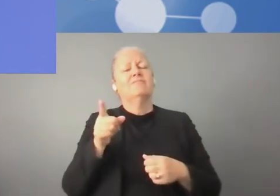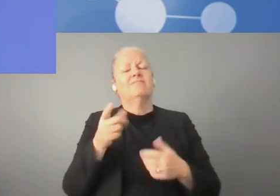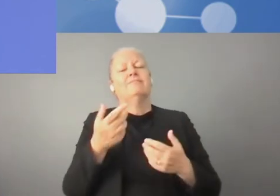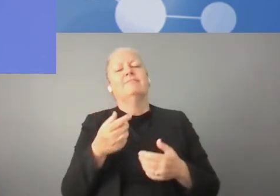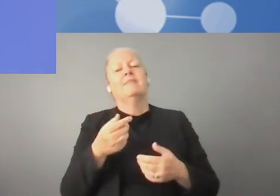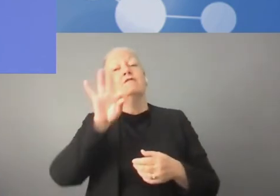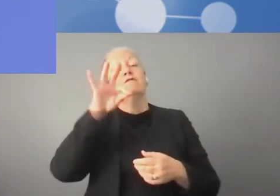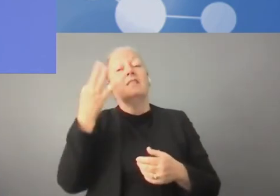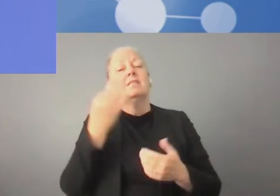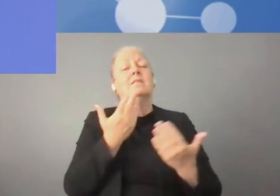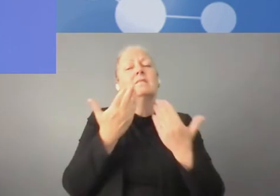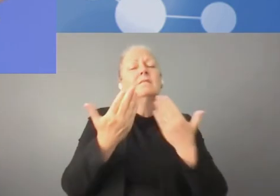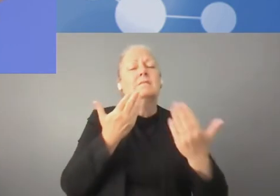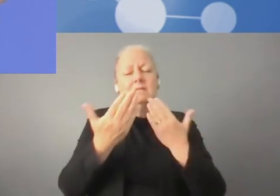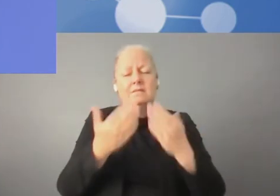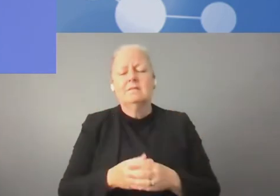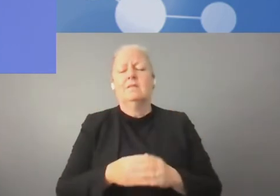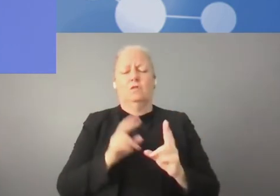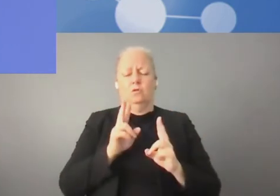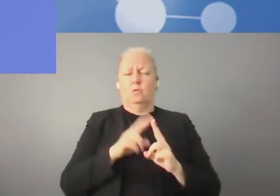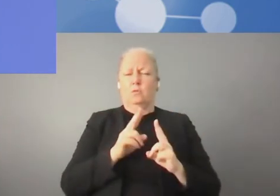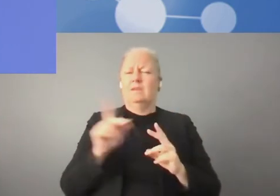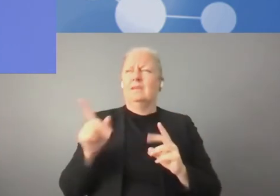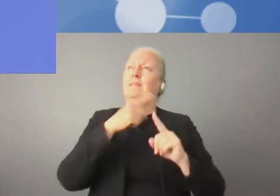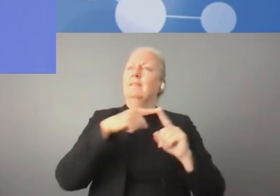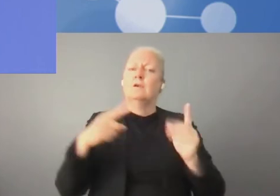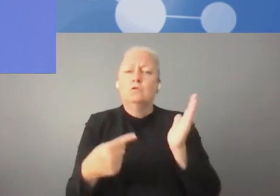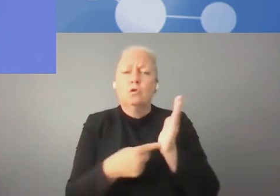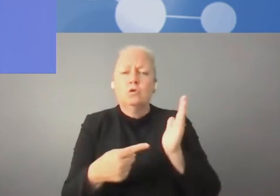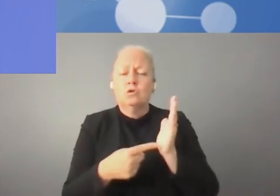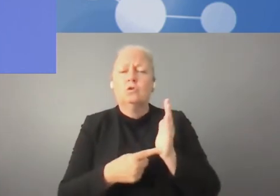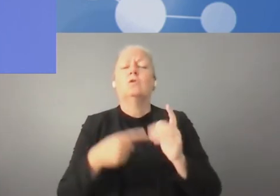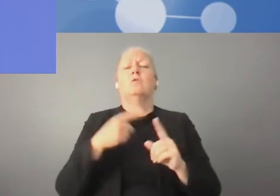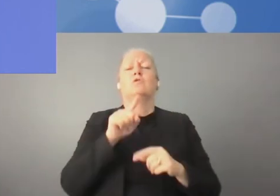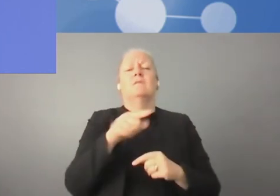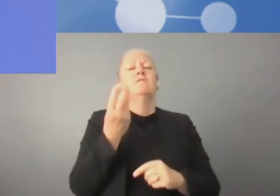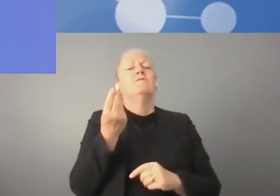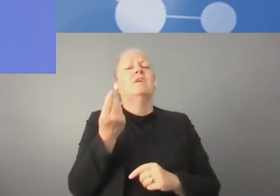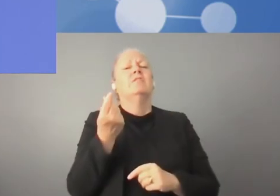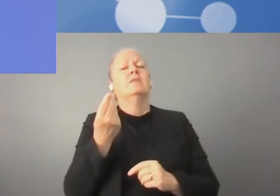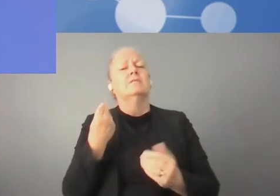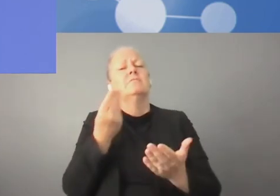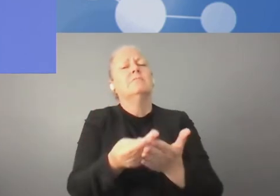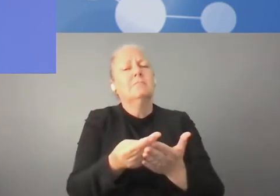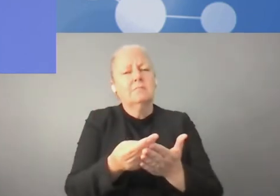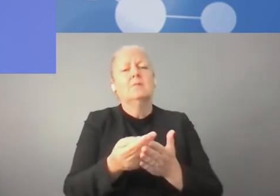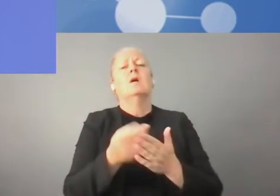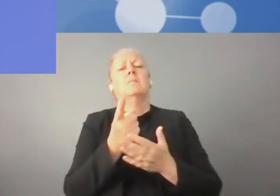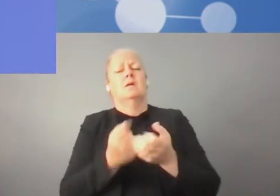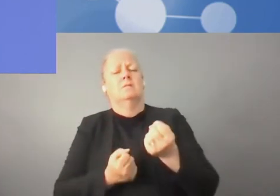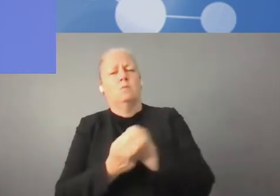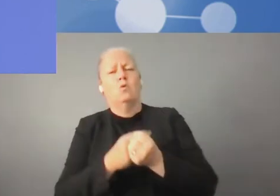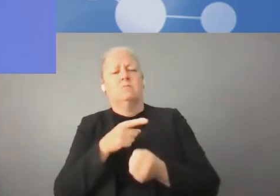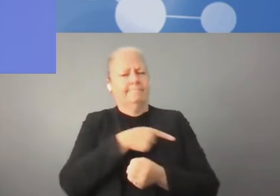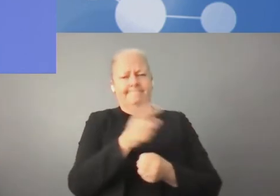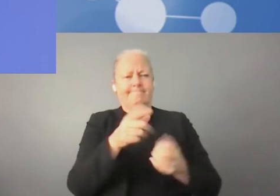发言。同时我现在同时说，我想这是一个非常法国非常重要 Divatech 一个地